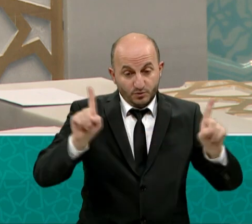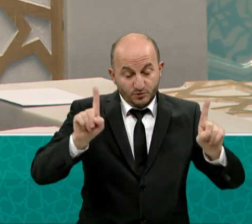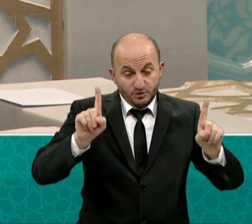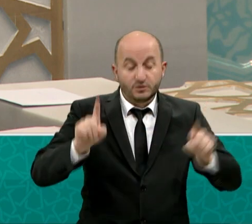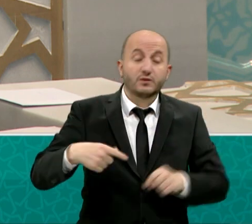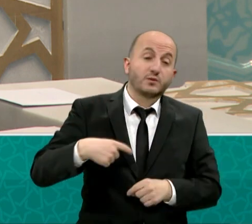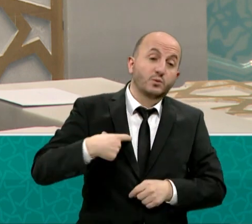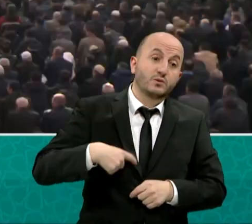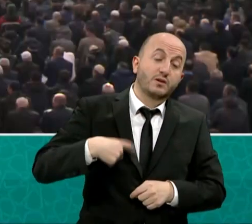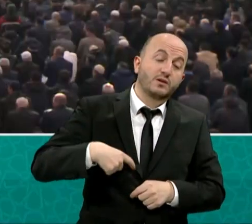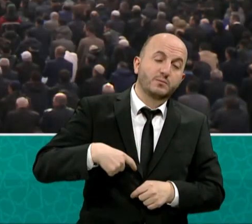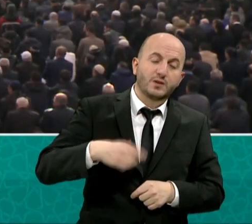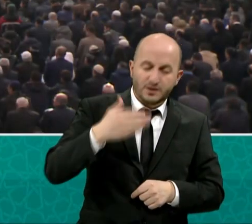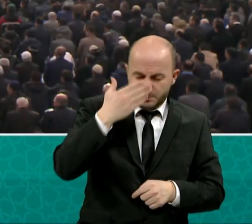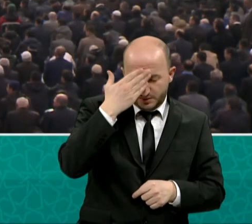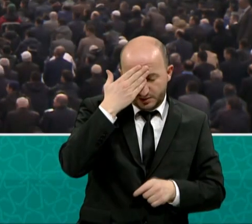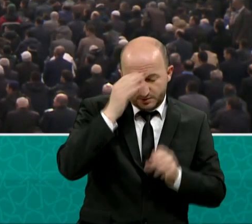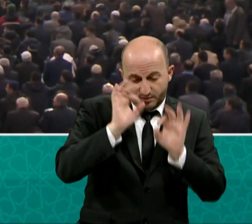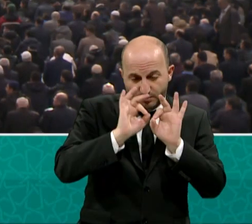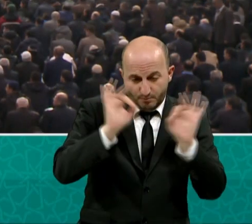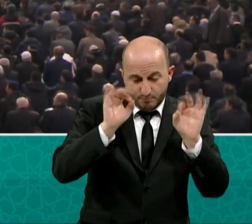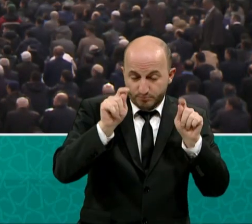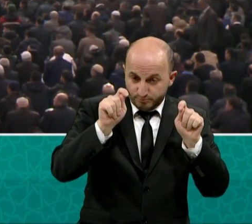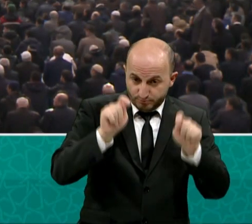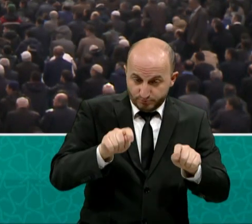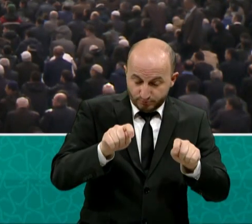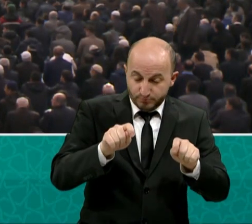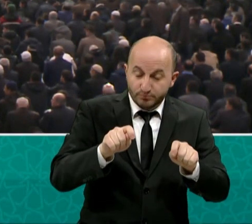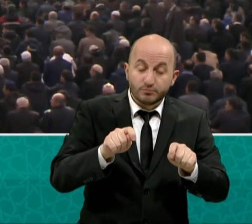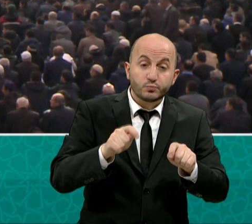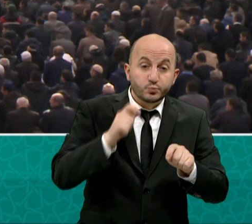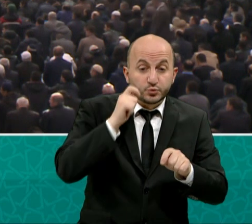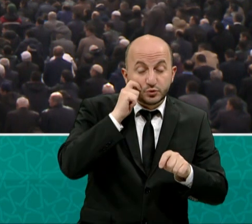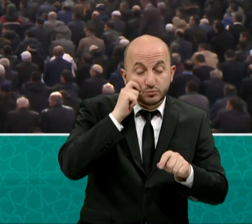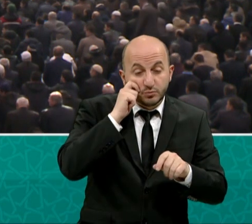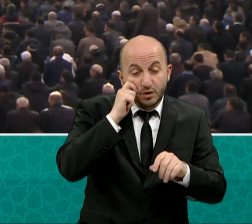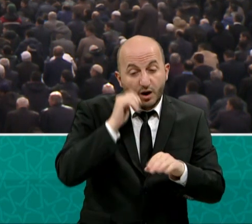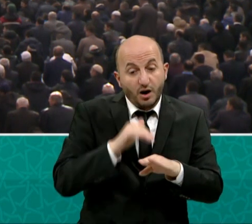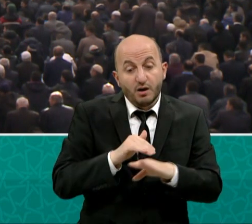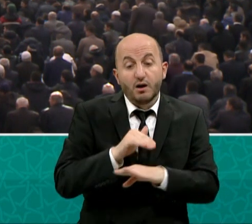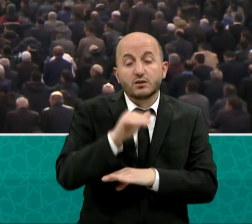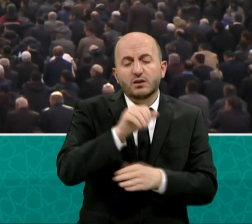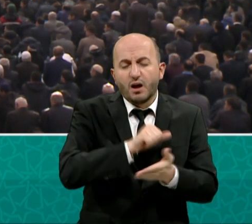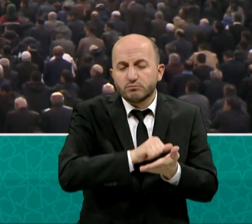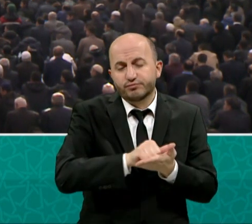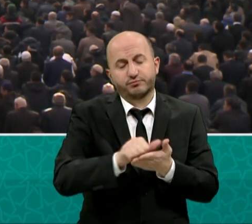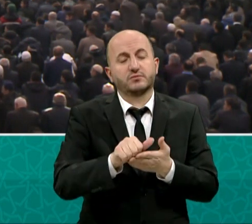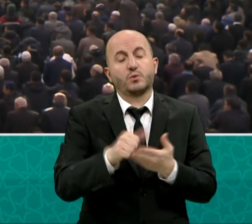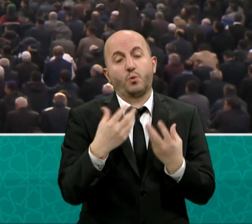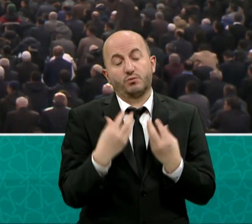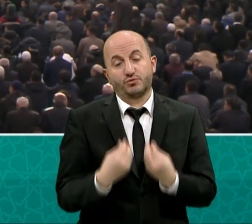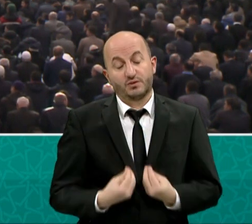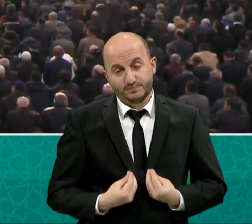yapacak. Ahlaki güzelliğe sahip olacak ve Müslümanlığı hayatın bütün alanlarına taşıyacak kardeşlerim.